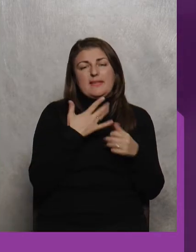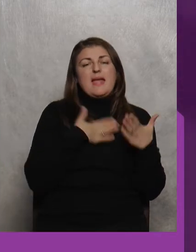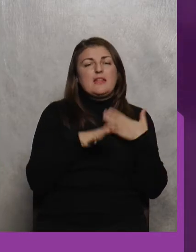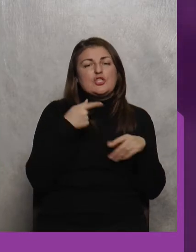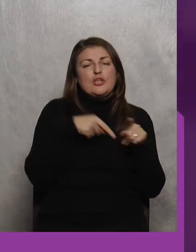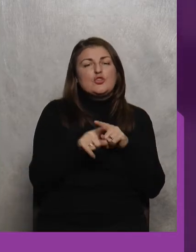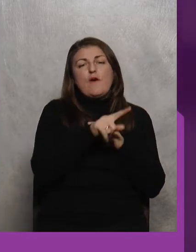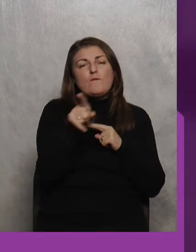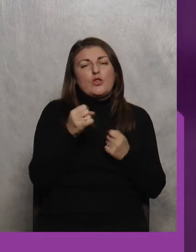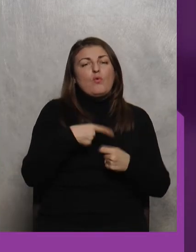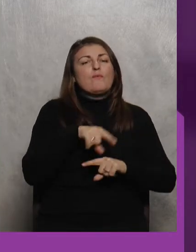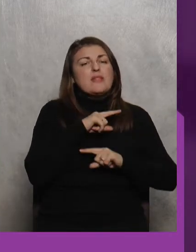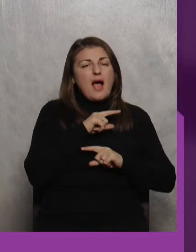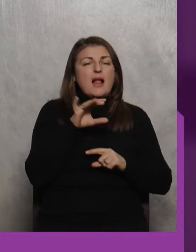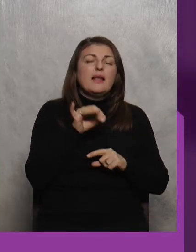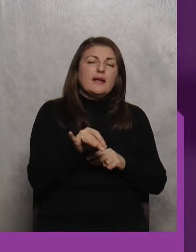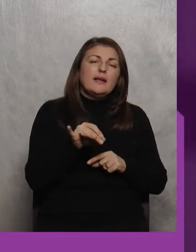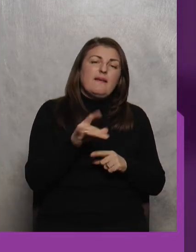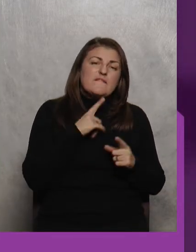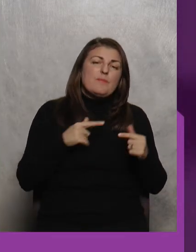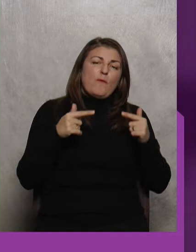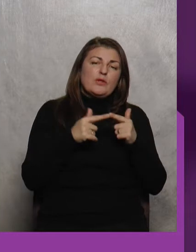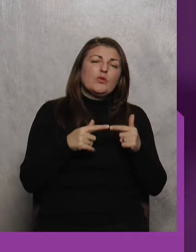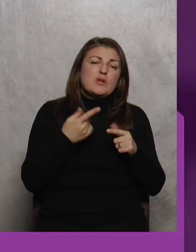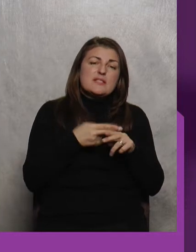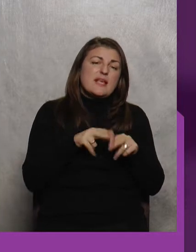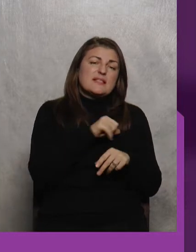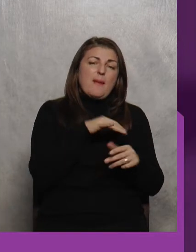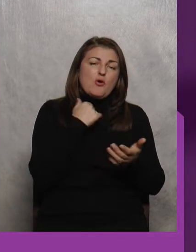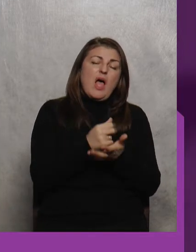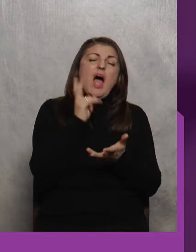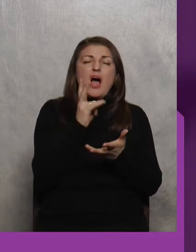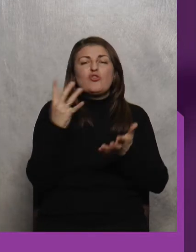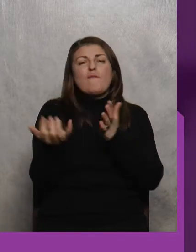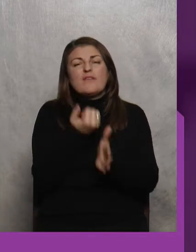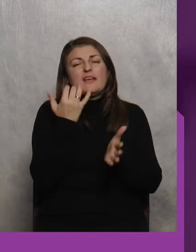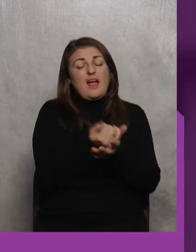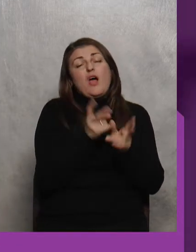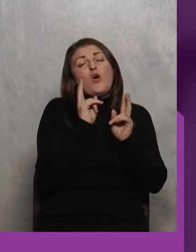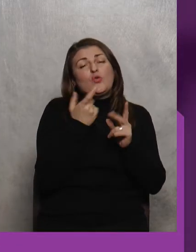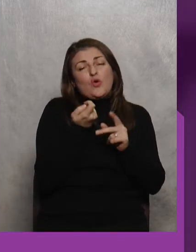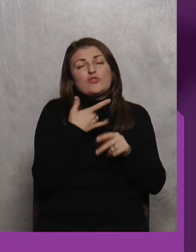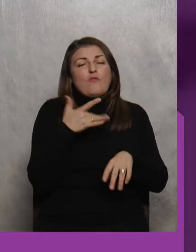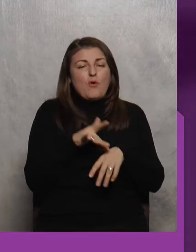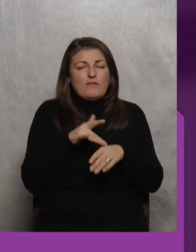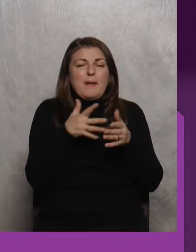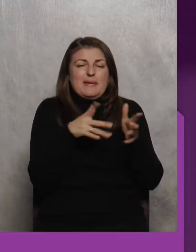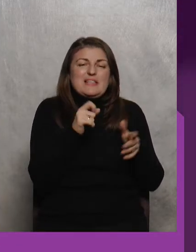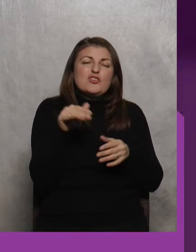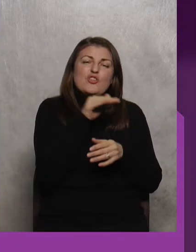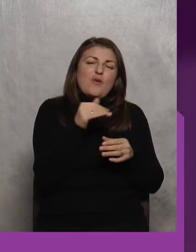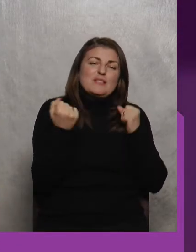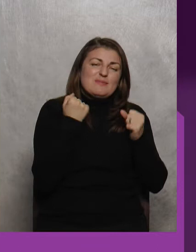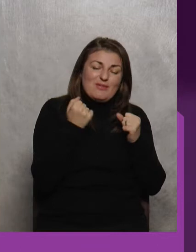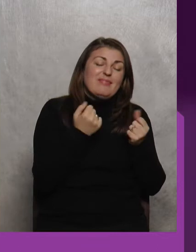те, що вони у фіналі, і відповідно це саме основне. А хто виграє, ну трошки вболіваю більше за житомирського спортсмена,